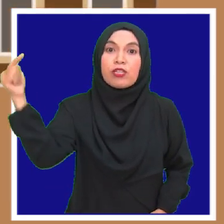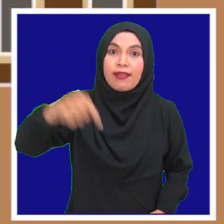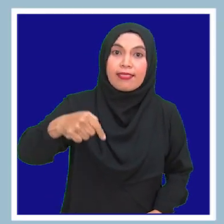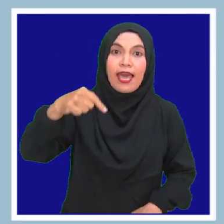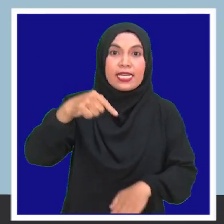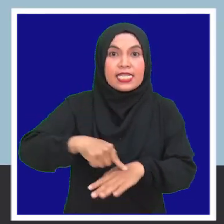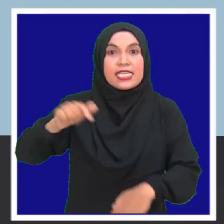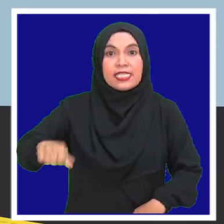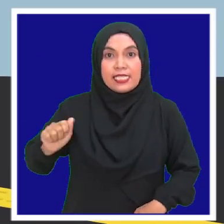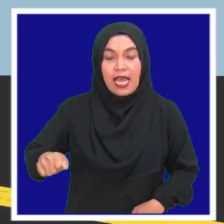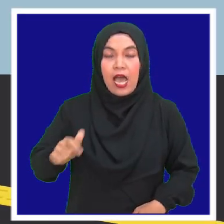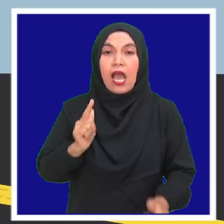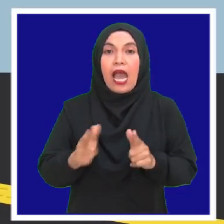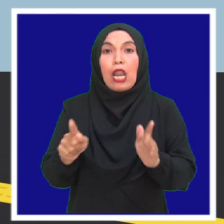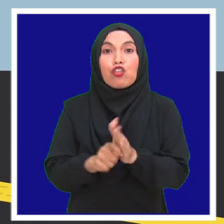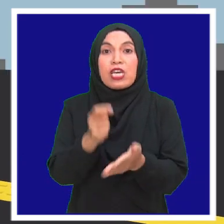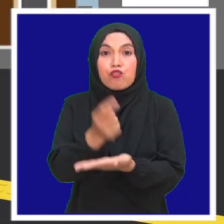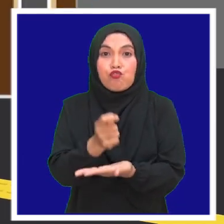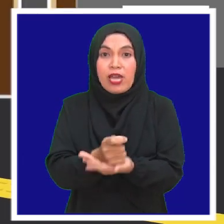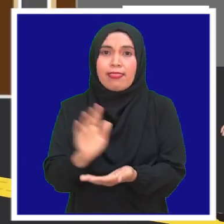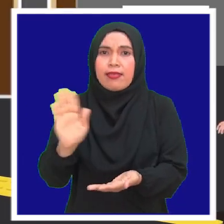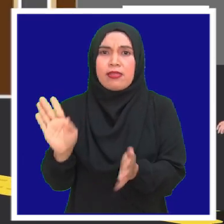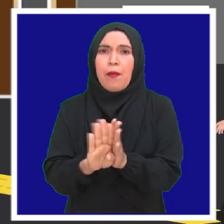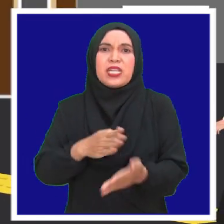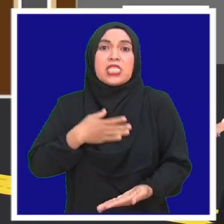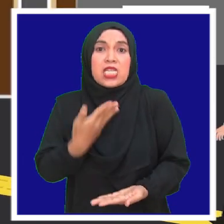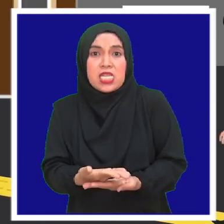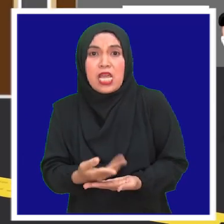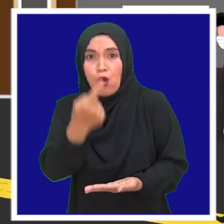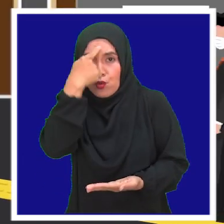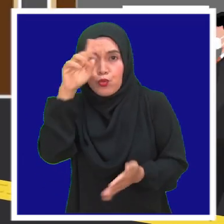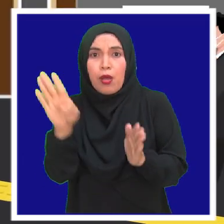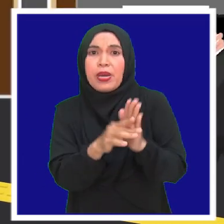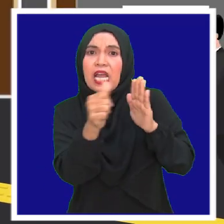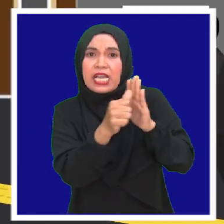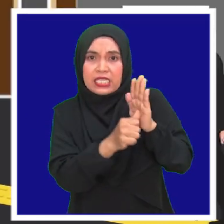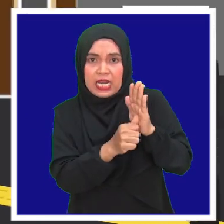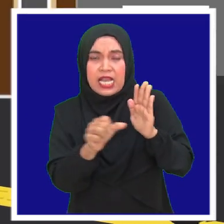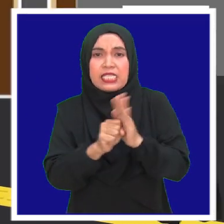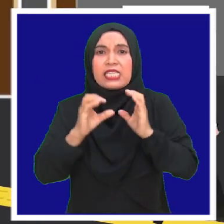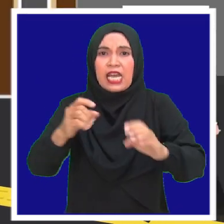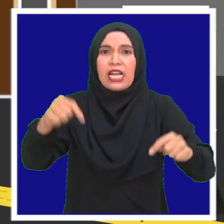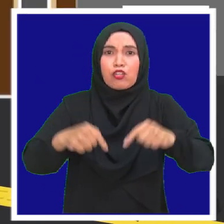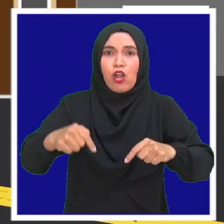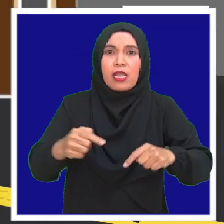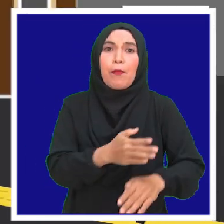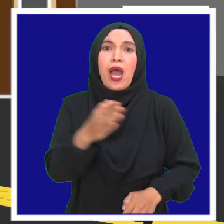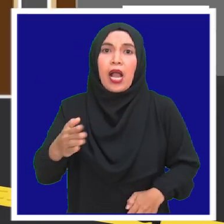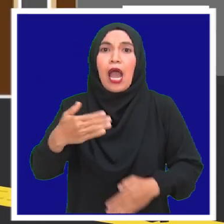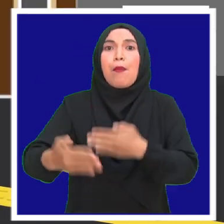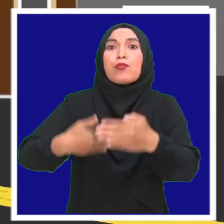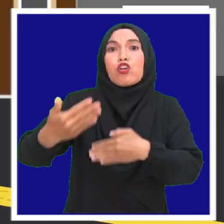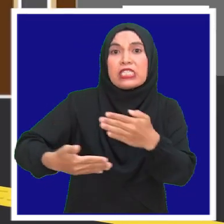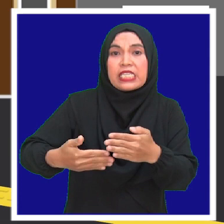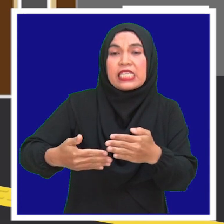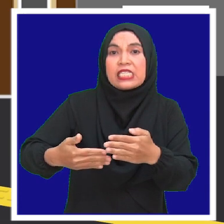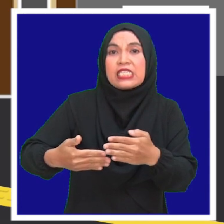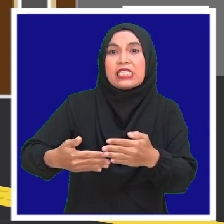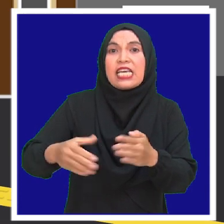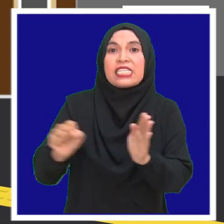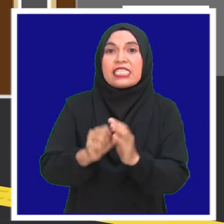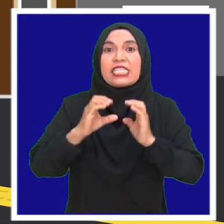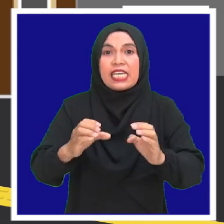bukti. Anjeun kudu datang langsung ka pangadilan. Lamun terdakwa atawa termohon teu daek neruskeun secara